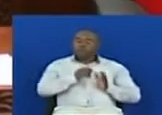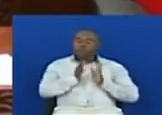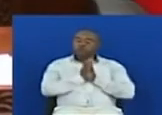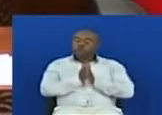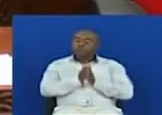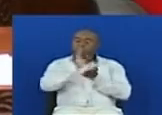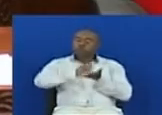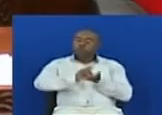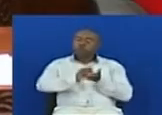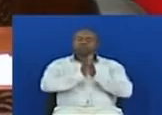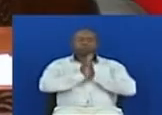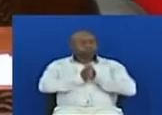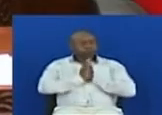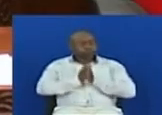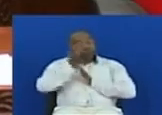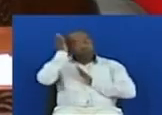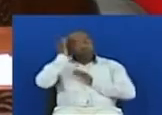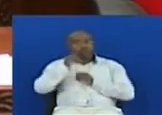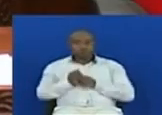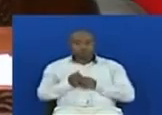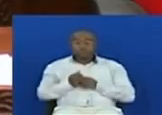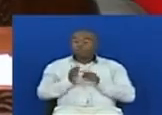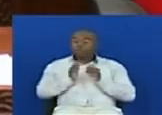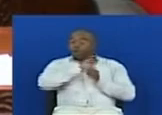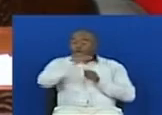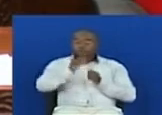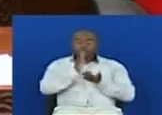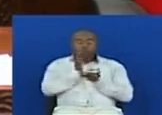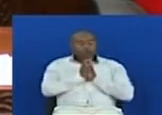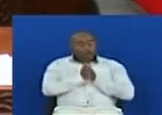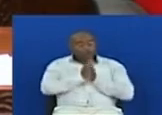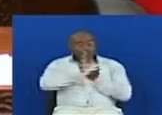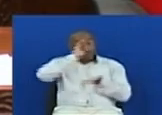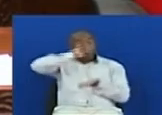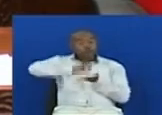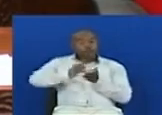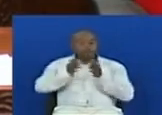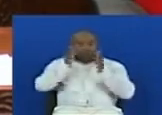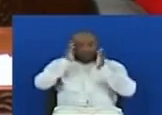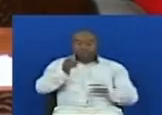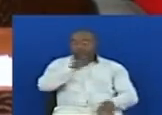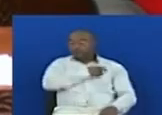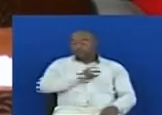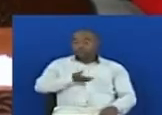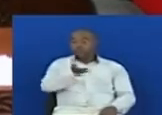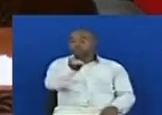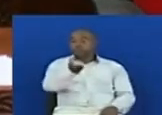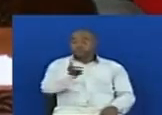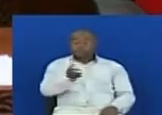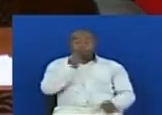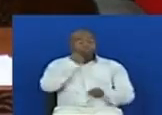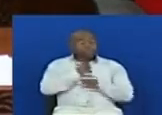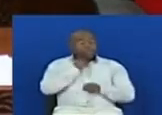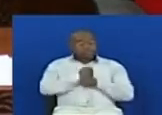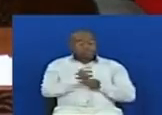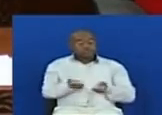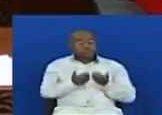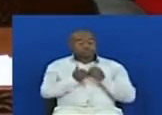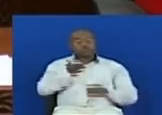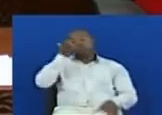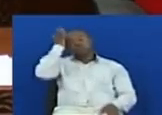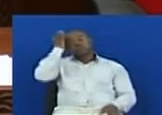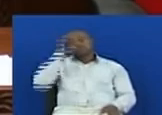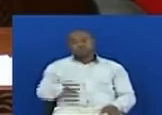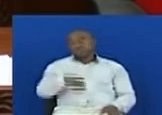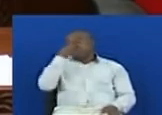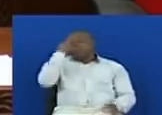sana, tumuombee sana dua Mheshimiwa Rais afanye kazi kwa uwezo wa Mwenyezi Mungu, na ndio maana